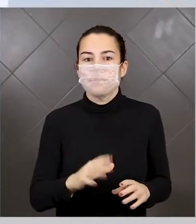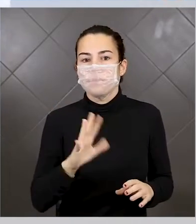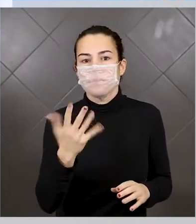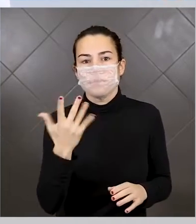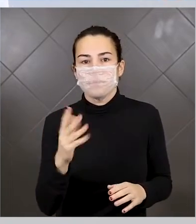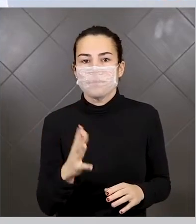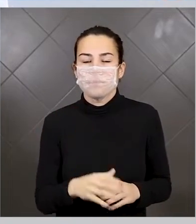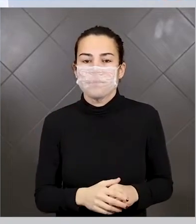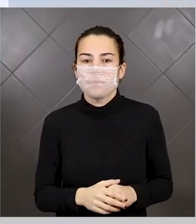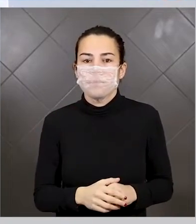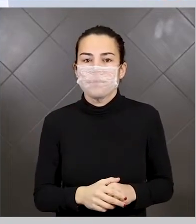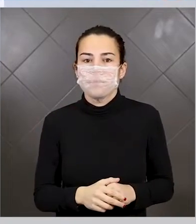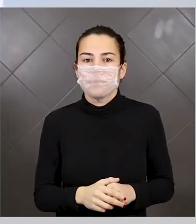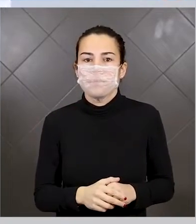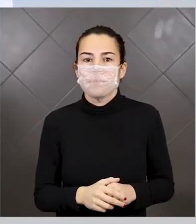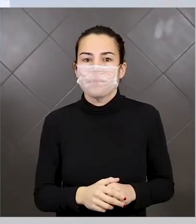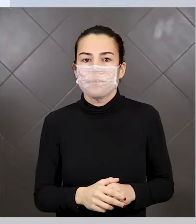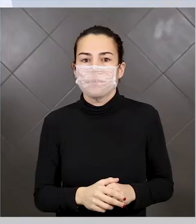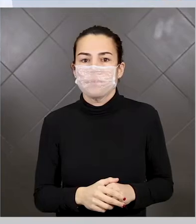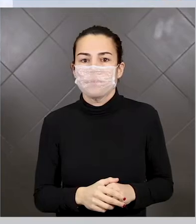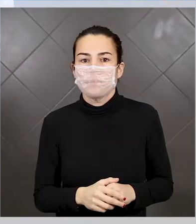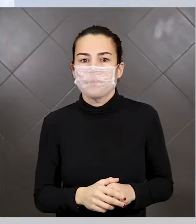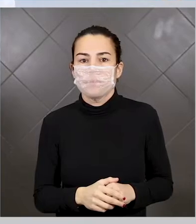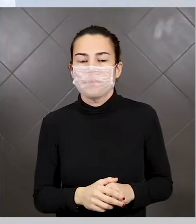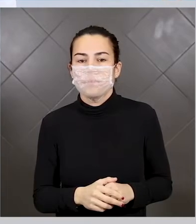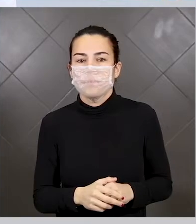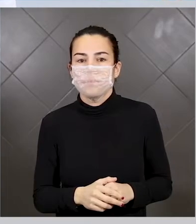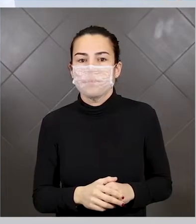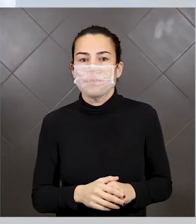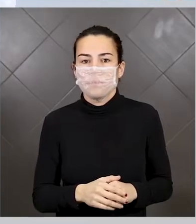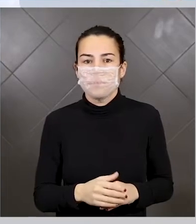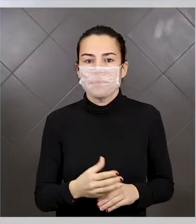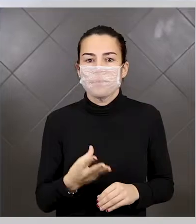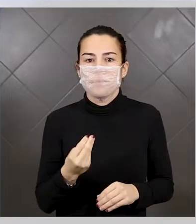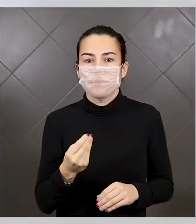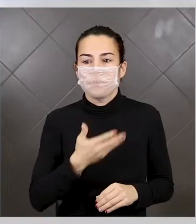brioix i si està molt calenta, el que farà és que desfarà el brioix.